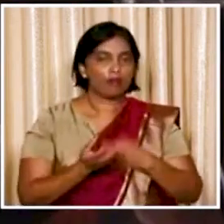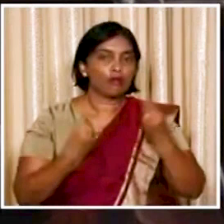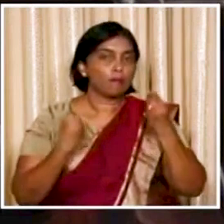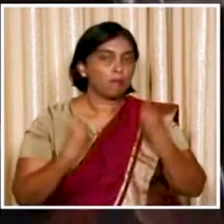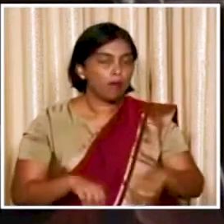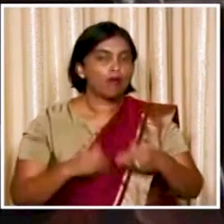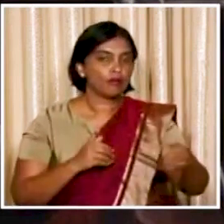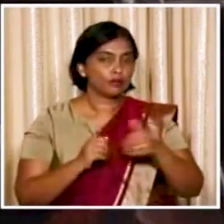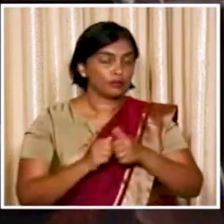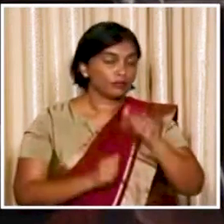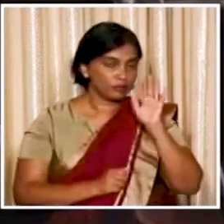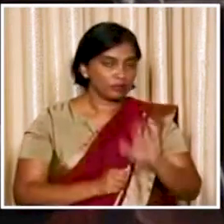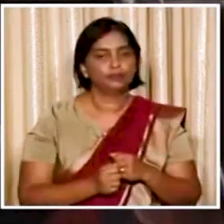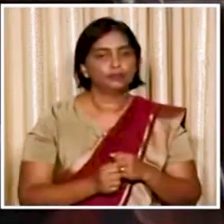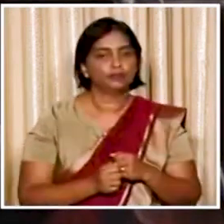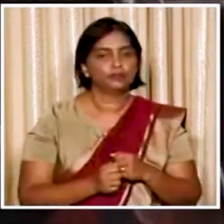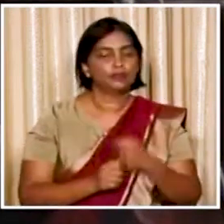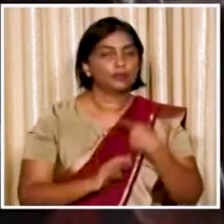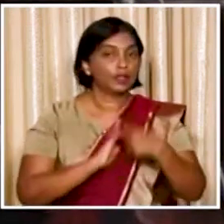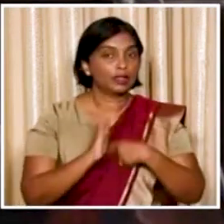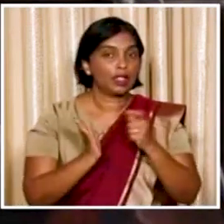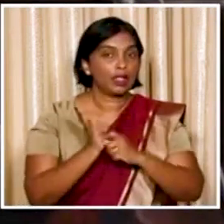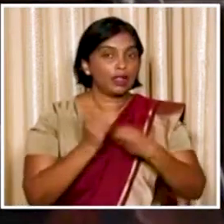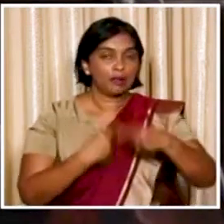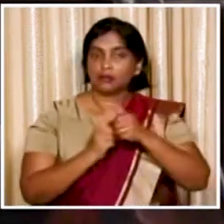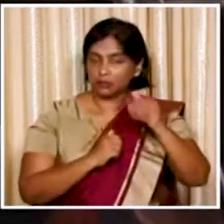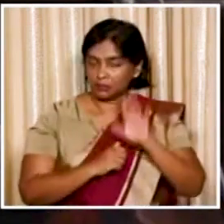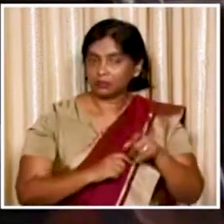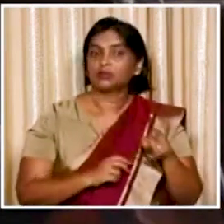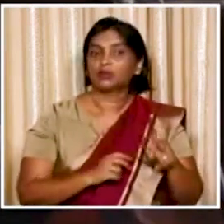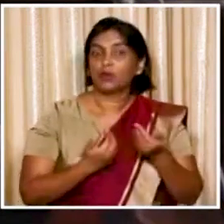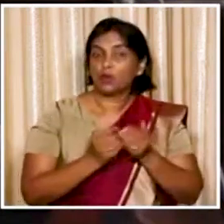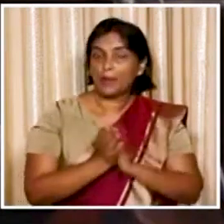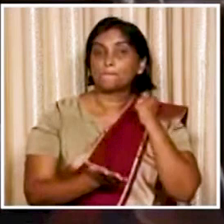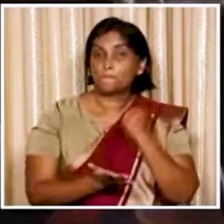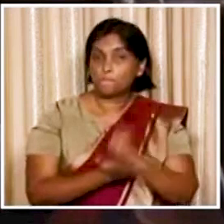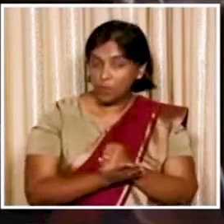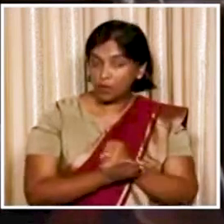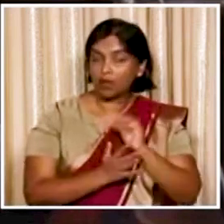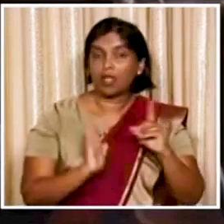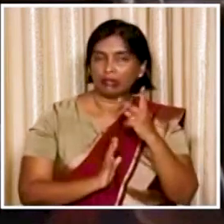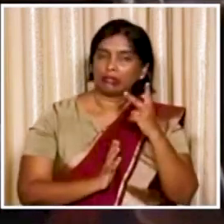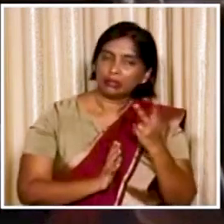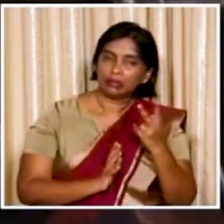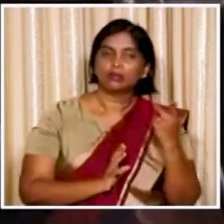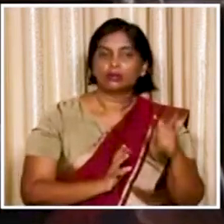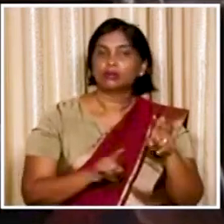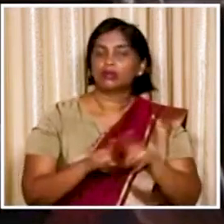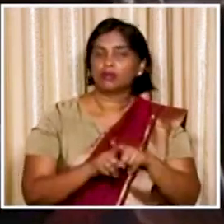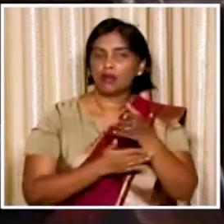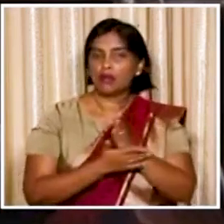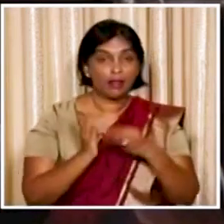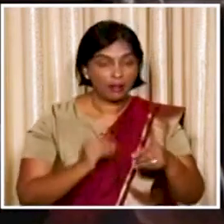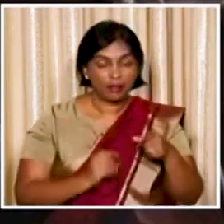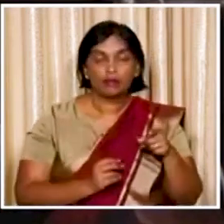වෙන තත්වයකටපත් වෙන්න සිද්ධ වෙනවා. දේශීය ණය ප්‍රතිව්‍යුහගත කරනකොට තමන්ගේ බැංකුවේ තියෙන ලක්ෂද දෙකද ඒකෙන් කොටසක්